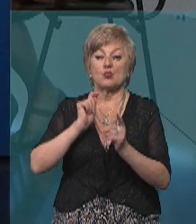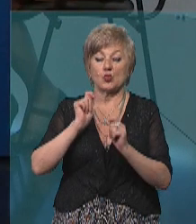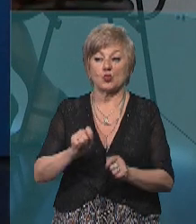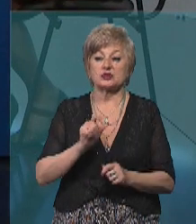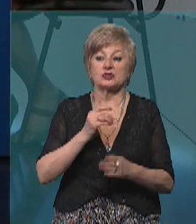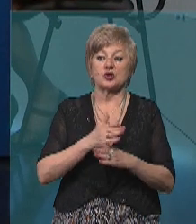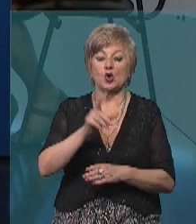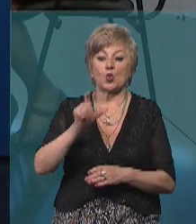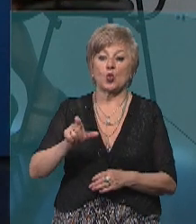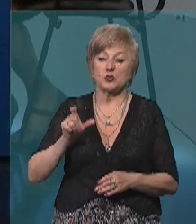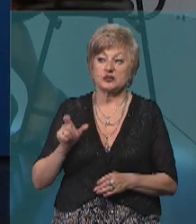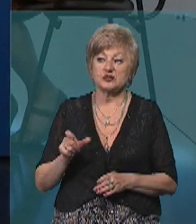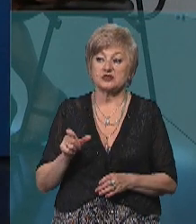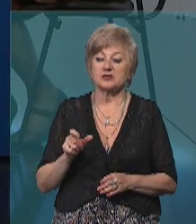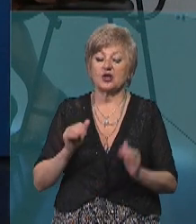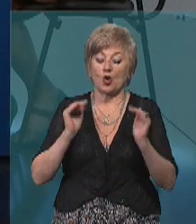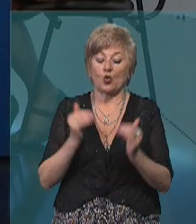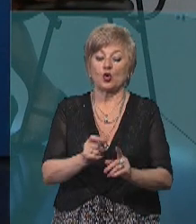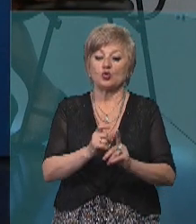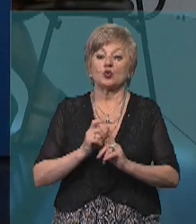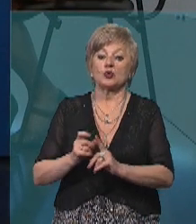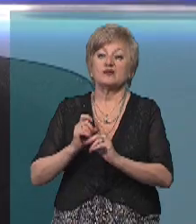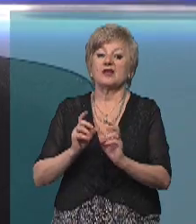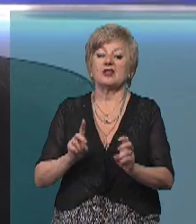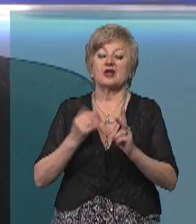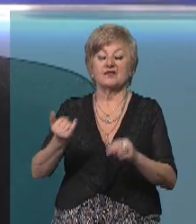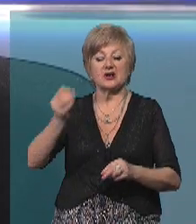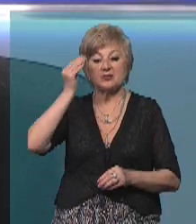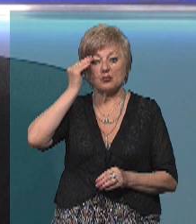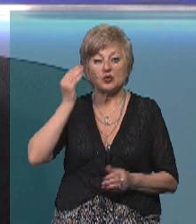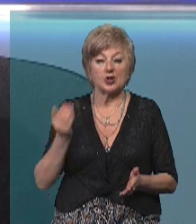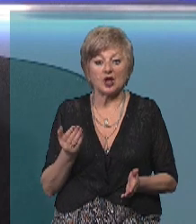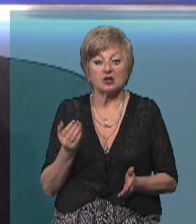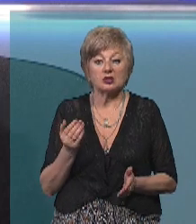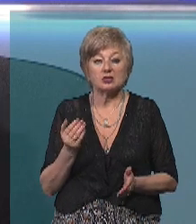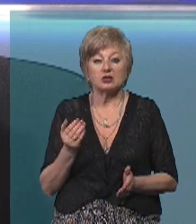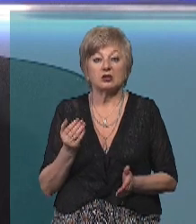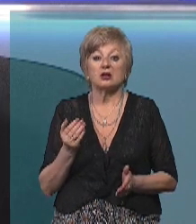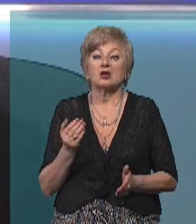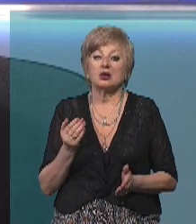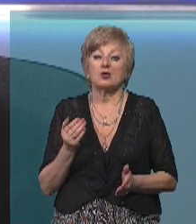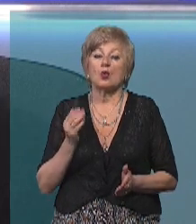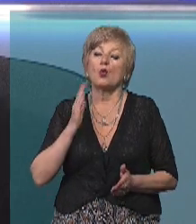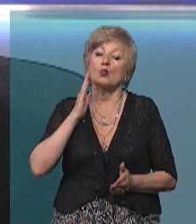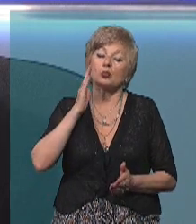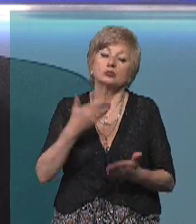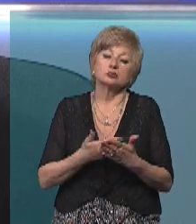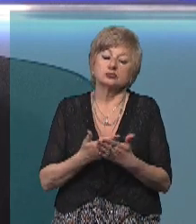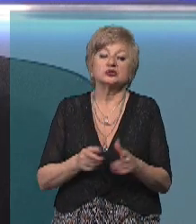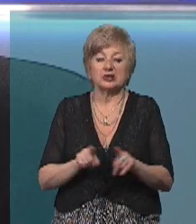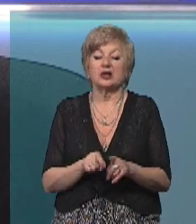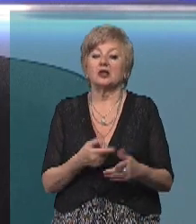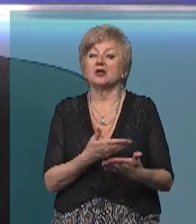гостей і прошу короткі відповіді. Як, на ваш погляд, чи прогнозовані були такі